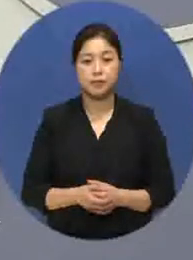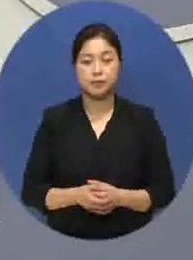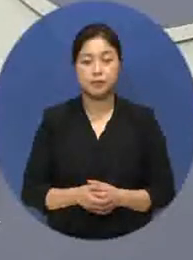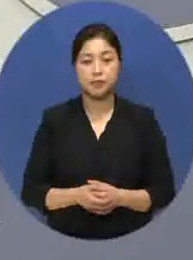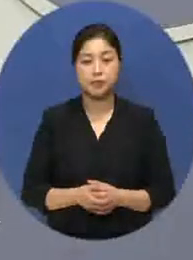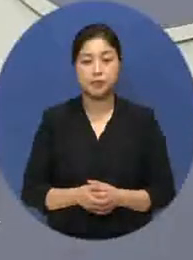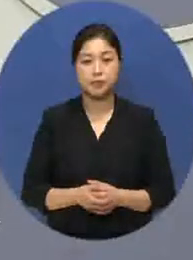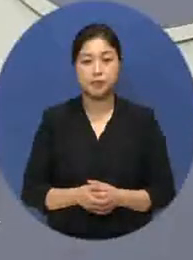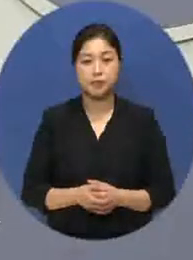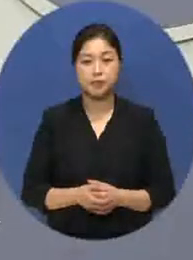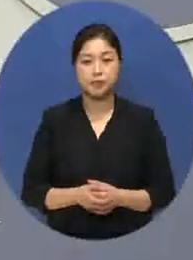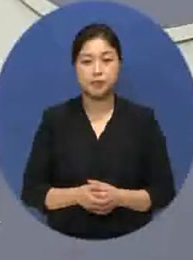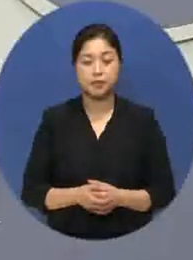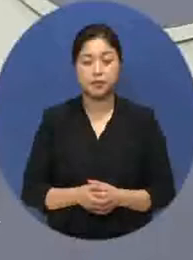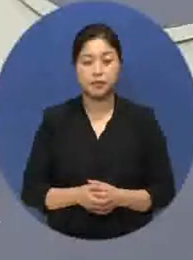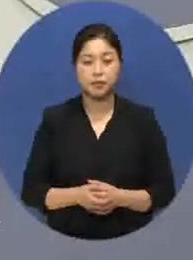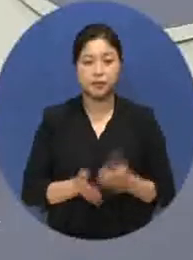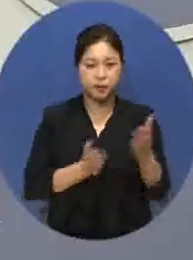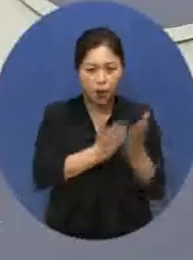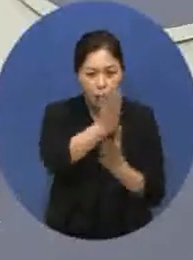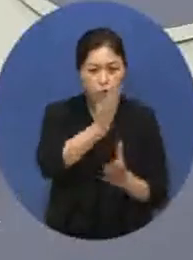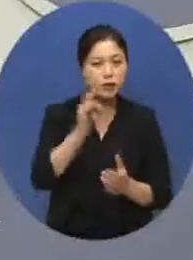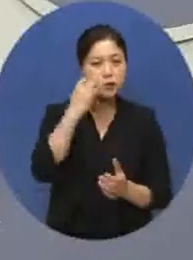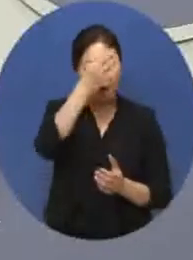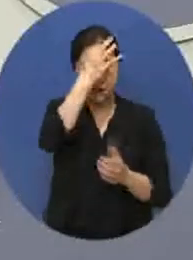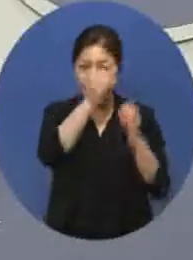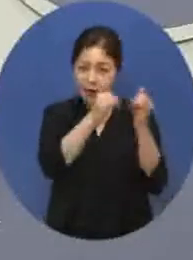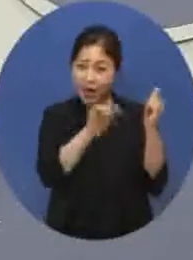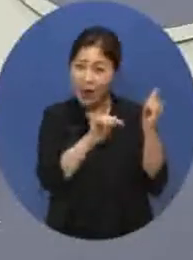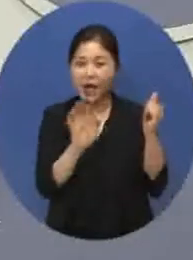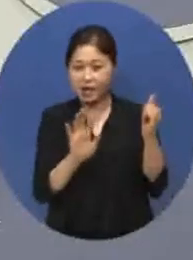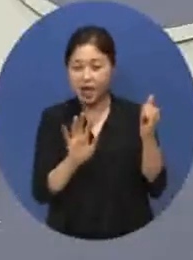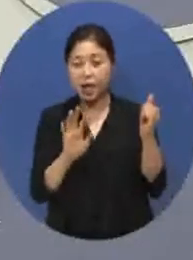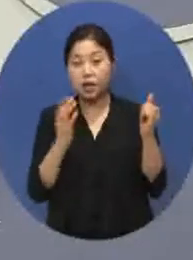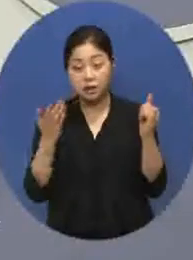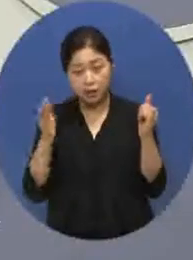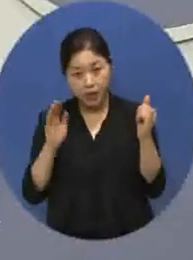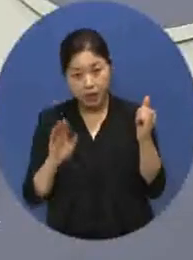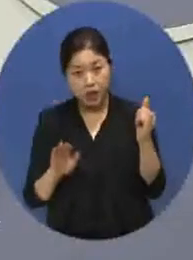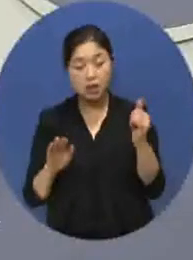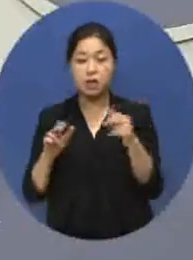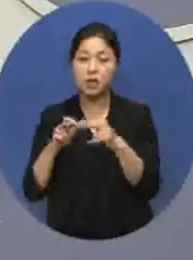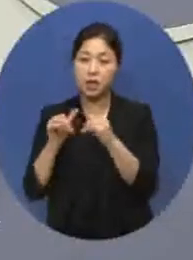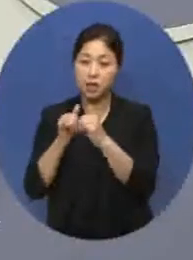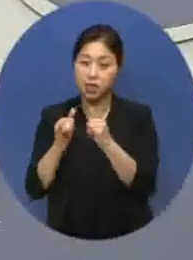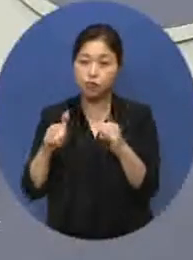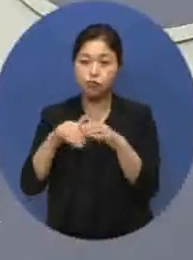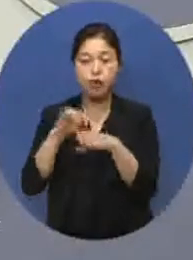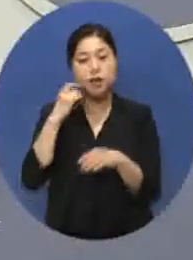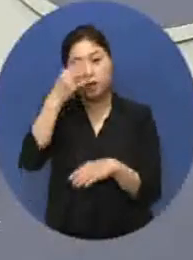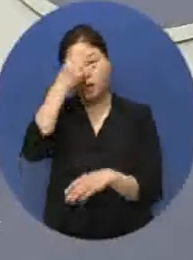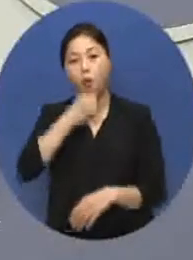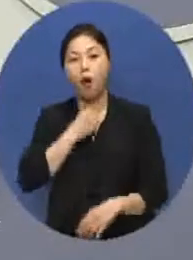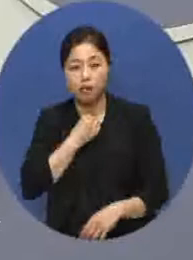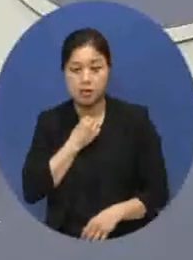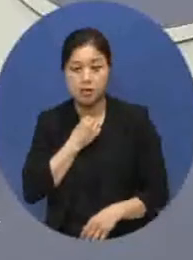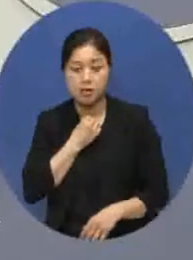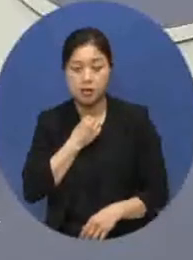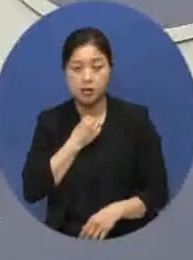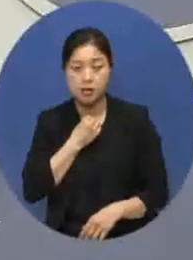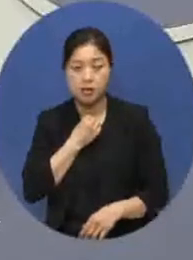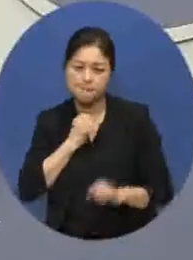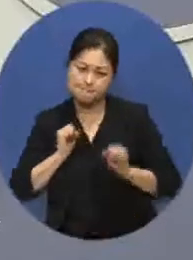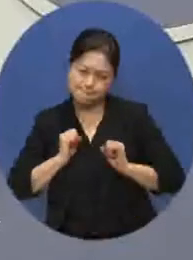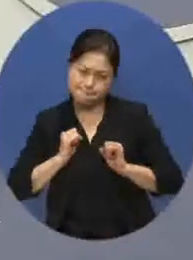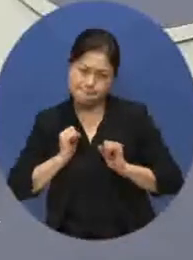예술인 그 수준은 아니지만 이제 앞 장애 문화예술을 하겠다고 그 지금부터